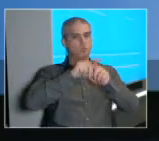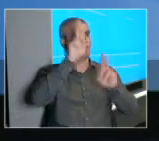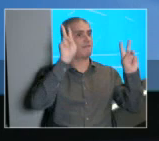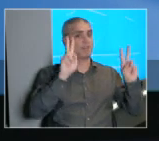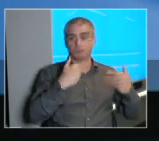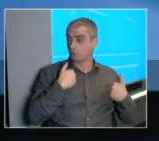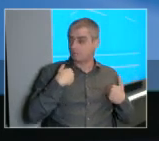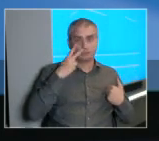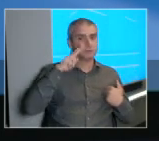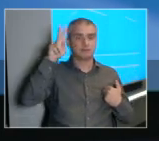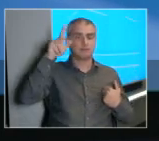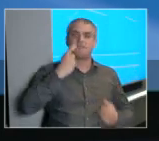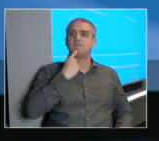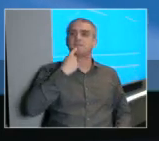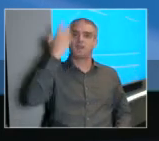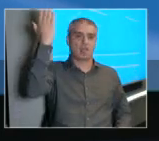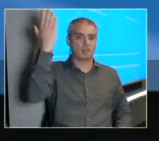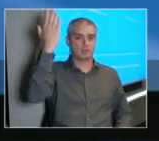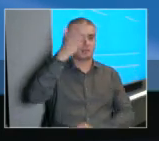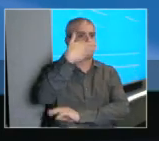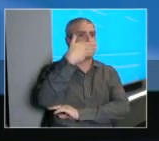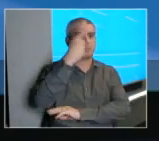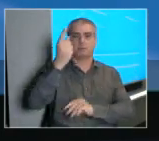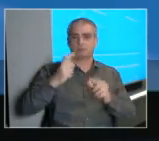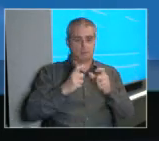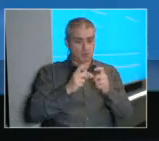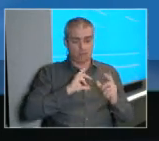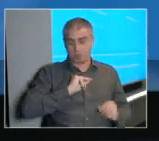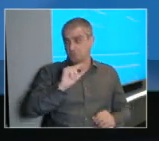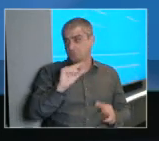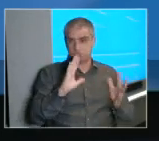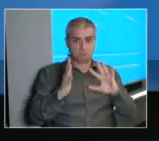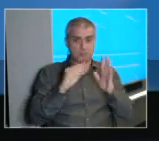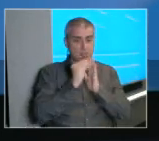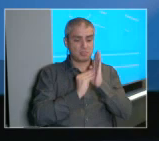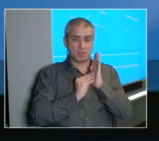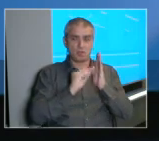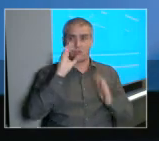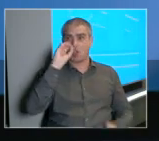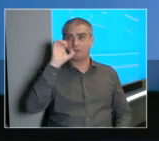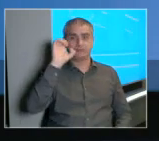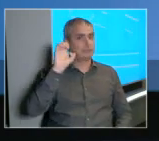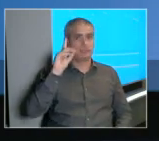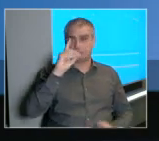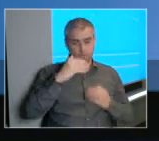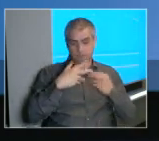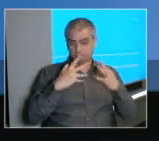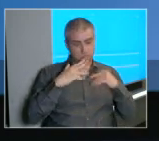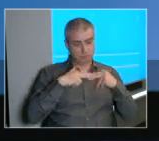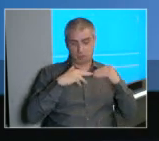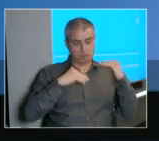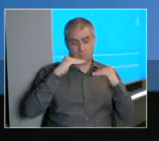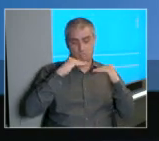אבל העיניים שלי נשואות לפינלנד. מדינה שהיא בגודל שלנו, מבחינת נתונים ב-OECD לא רחוקה